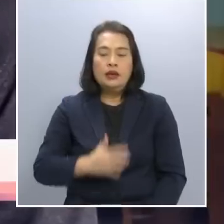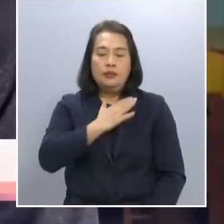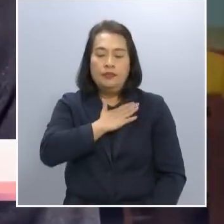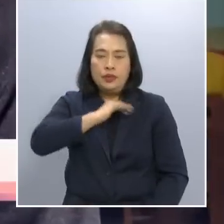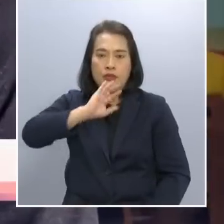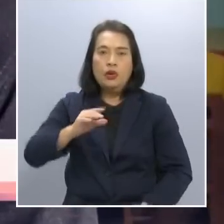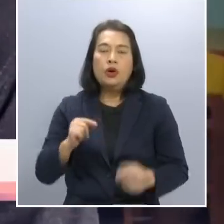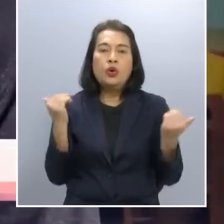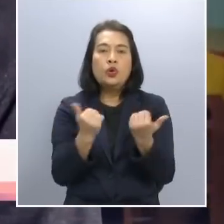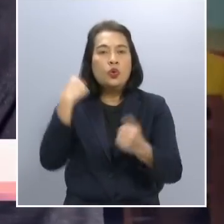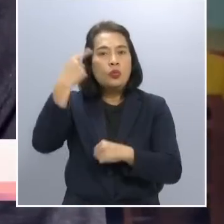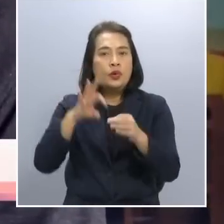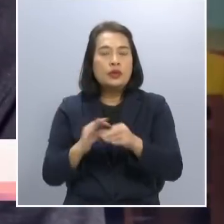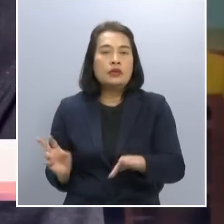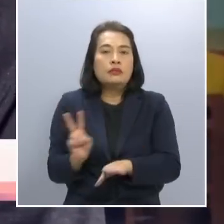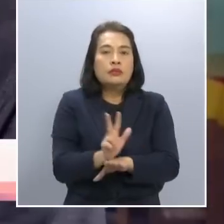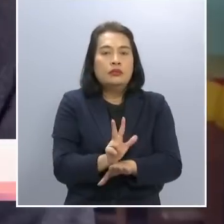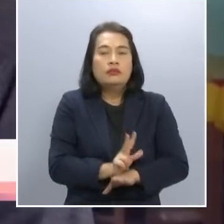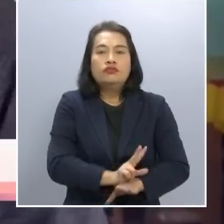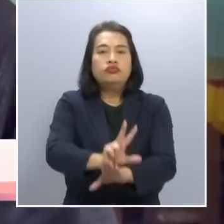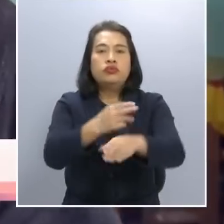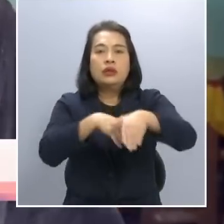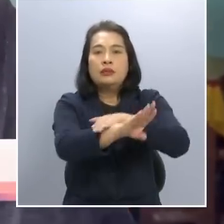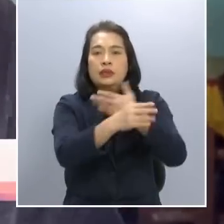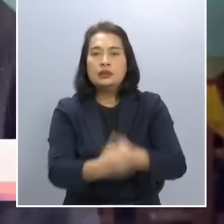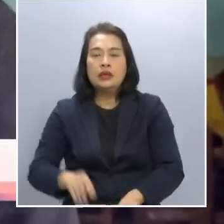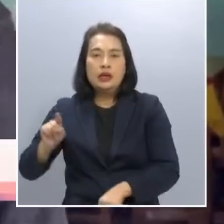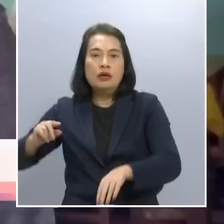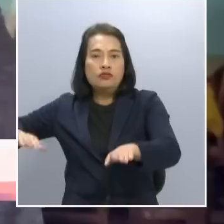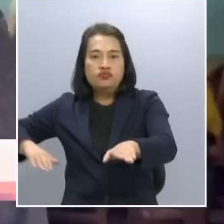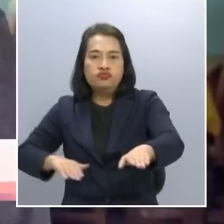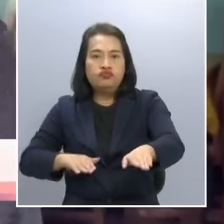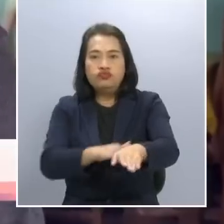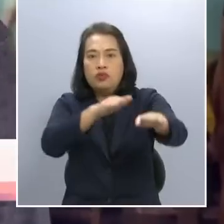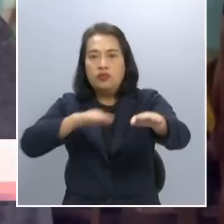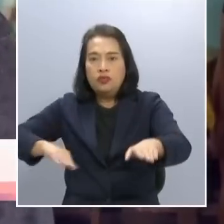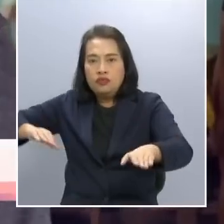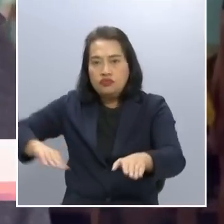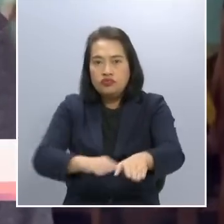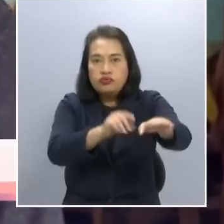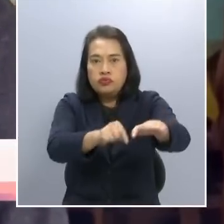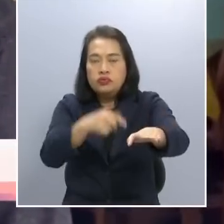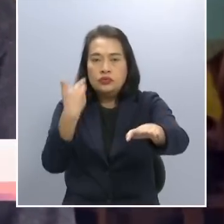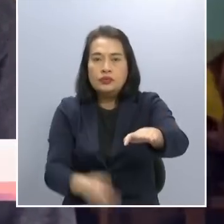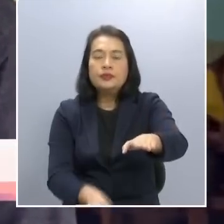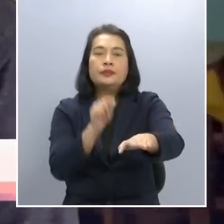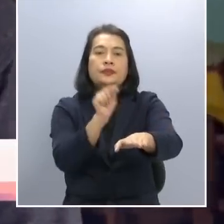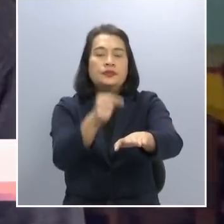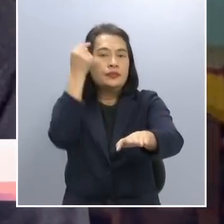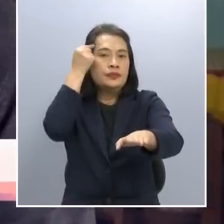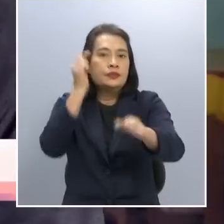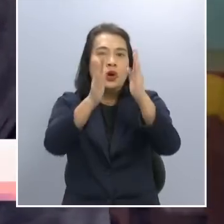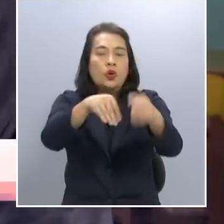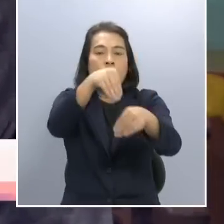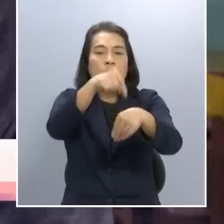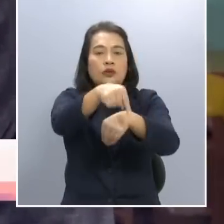พาลูกสาวขึ้นรถแล้วขับหนีจากนั้นผู้ก่อเหตุก็ขับรถไล่ชนไปถึงจุดเกิดเหตุตนคิดว่ามีคนอยู่กัน